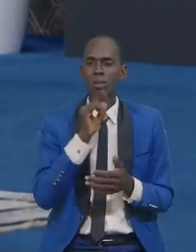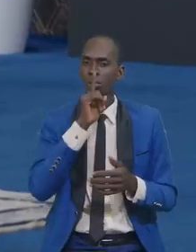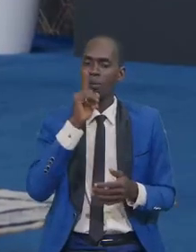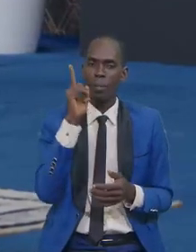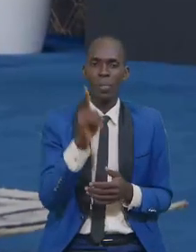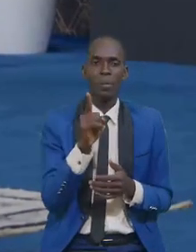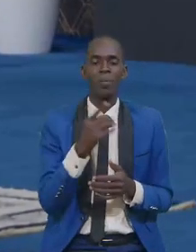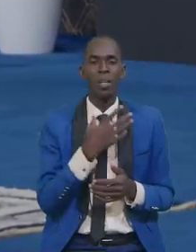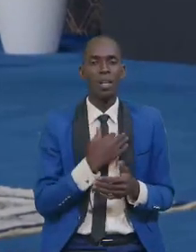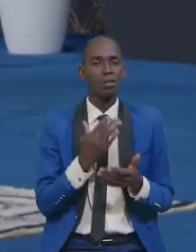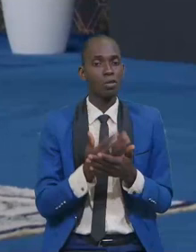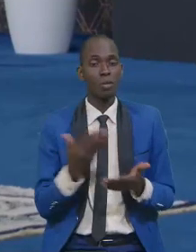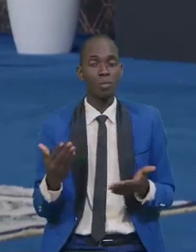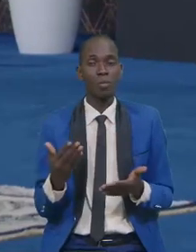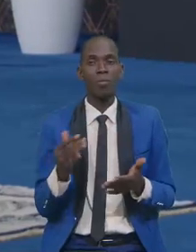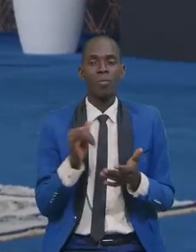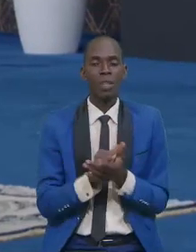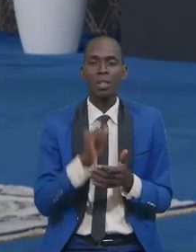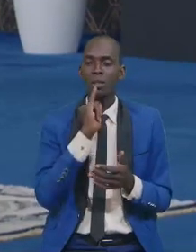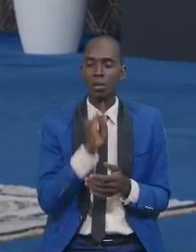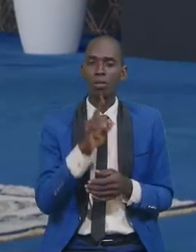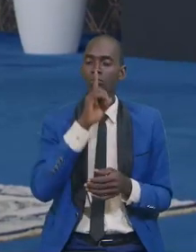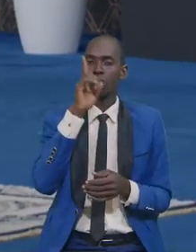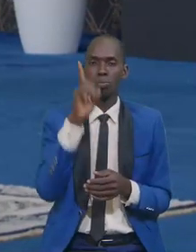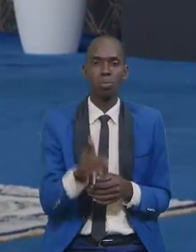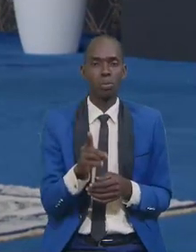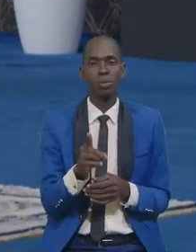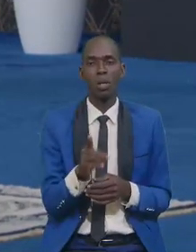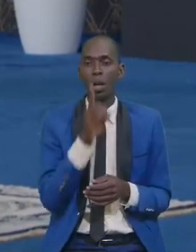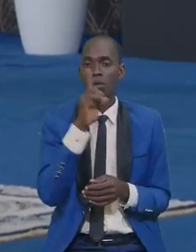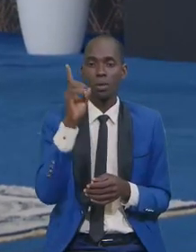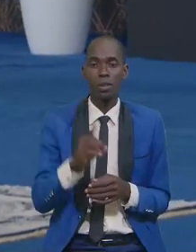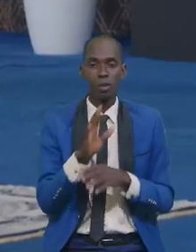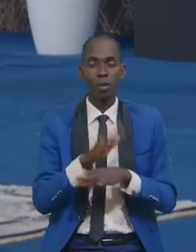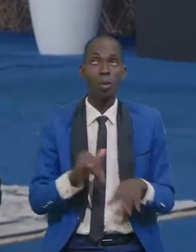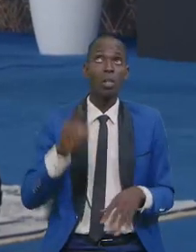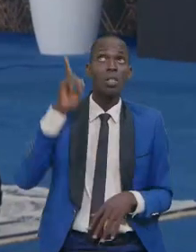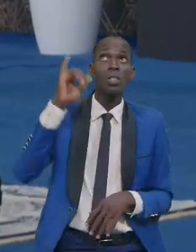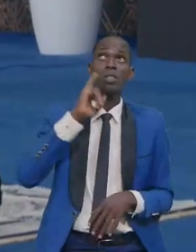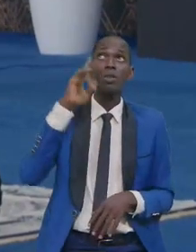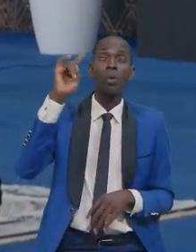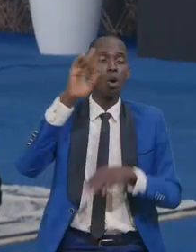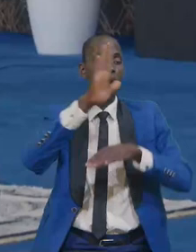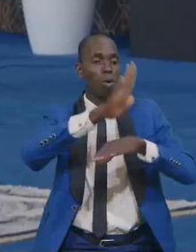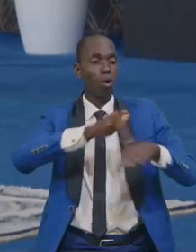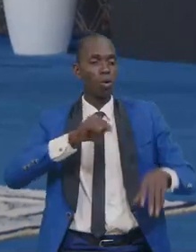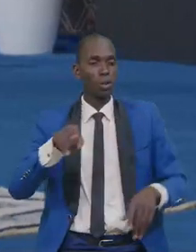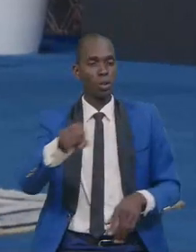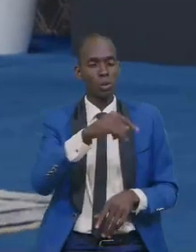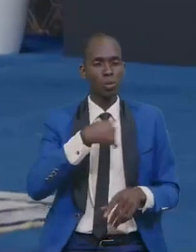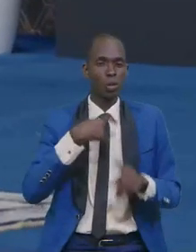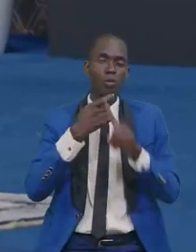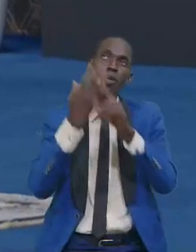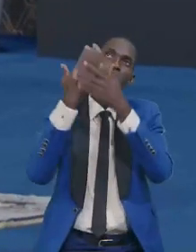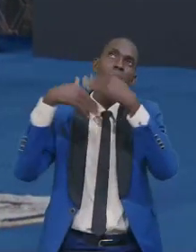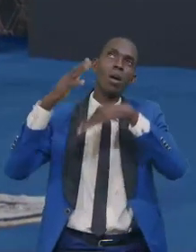est certain et quelque chose qui est sûr, certain. L'appel confirmé, c'est lui qui nous appelle du